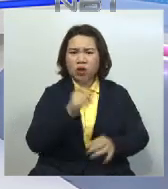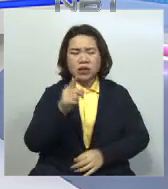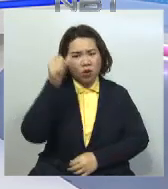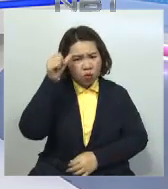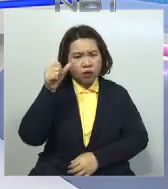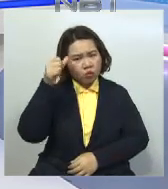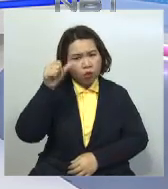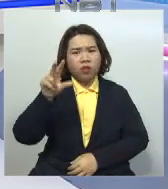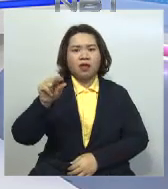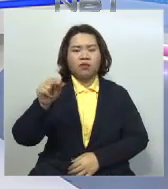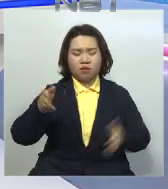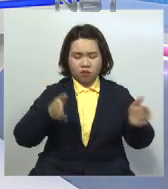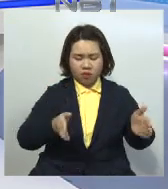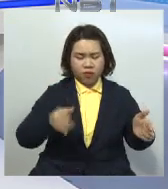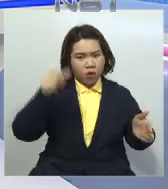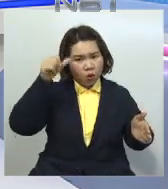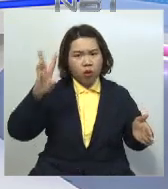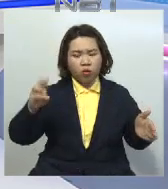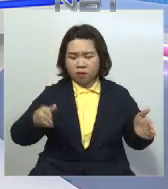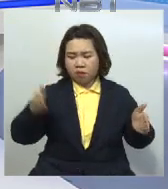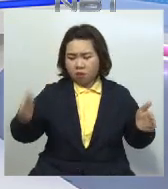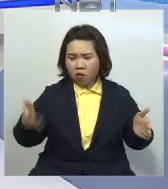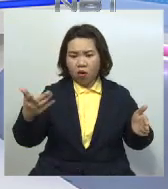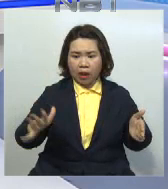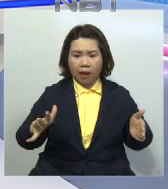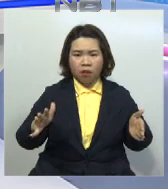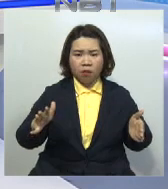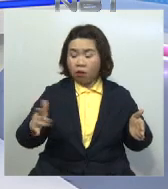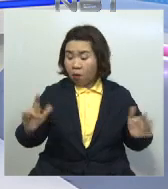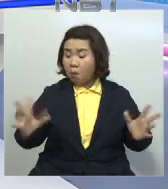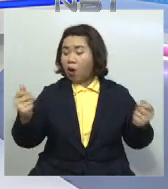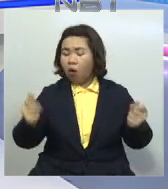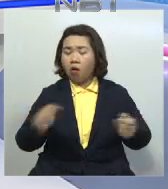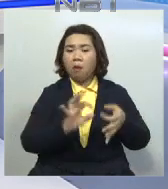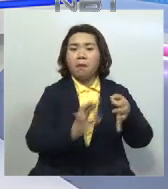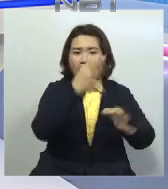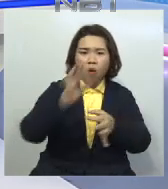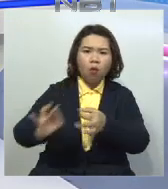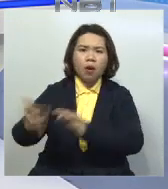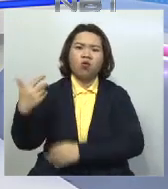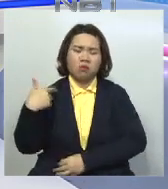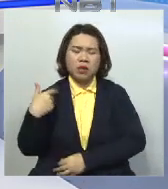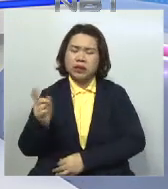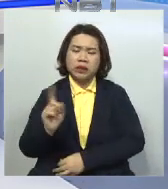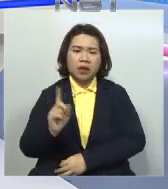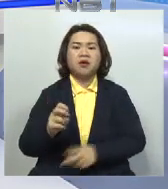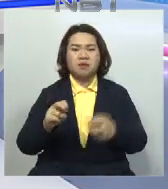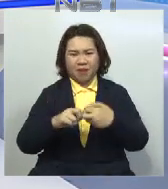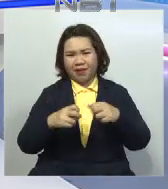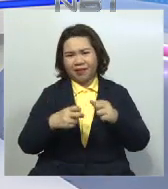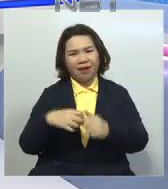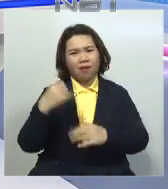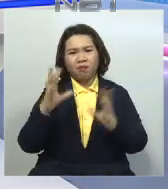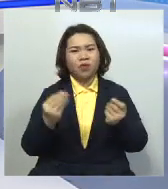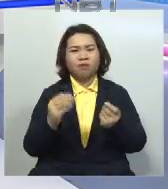3วัน30วัน60วันพอพ้นช่วงนี้ก็กลับมาเผากันอีก บางคนเผาก่อนบ้างเผาหลังบ้าง ใช่นะคะเพราะฉะนั้นปัญหามันก็ยัง